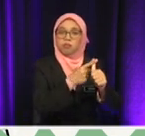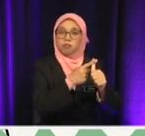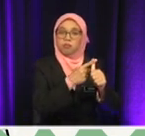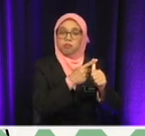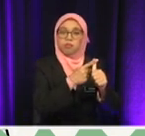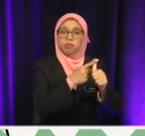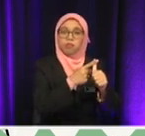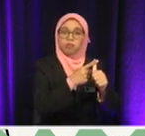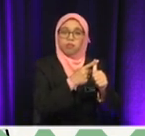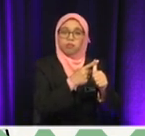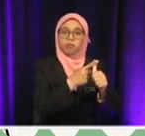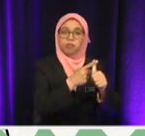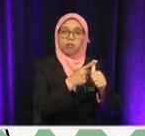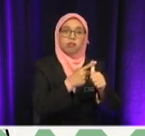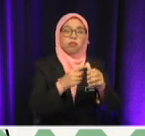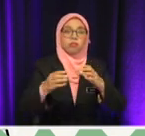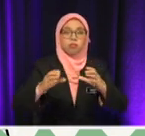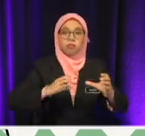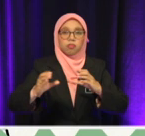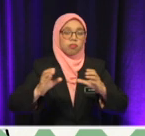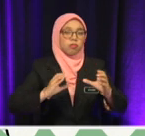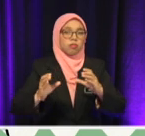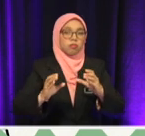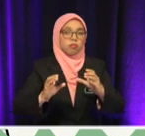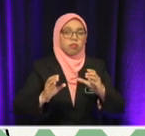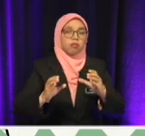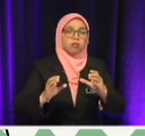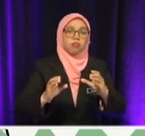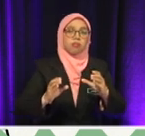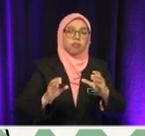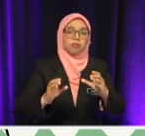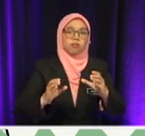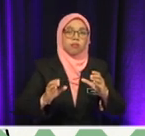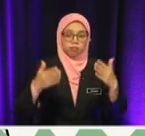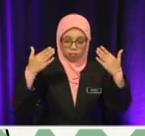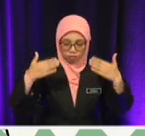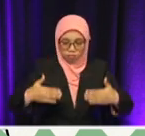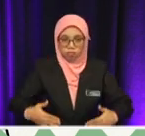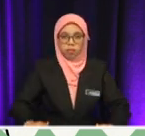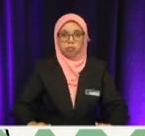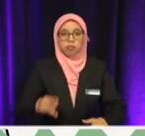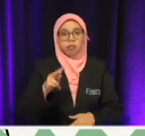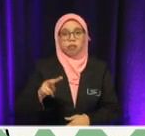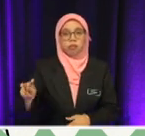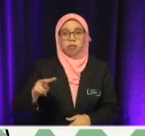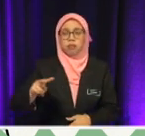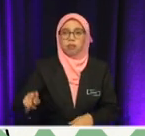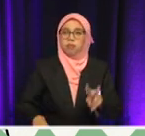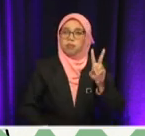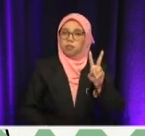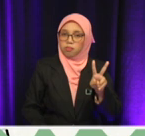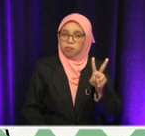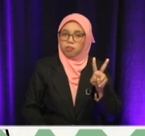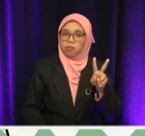yang melibatkan kecergasan ataupun pergerakan keseluruhan tubuh badan kanak-kanak. Yang kedua ialah kemahiran motor